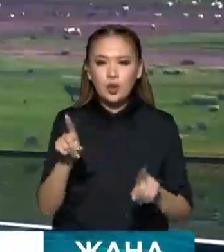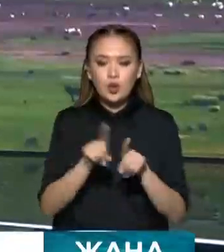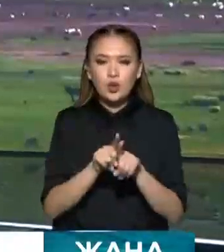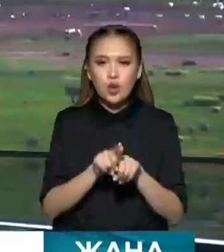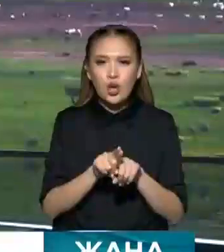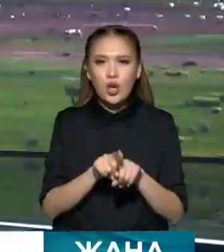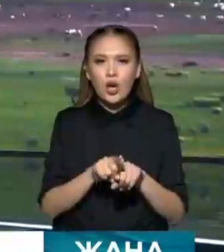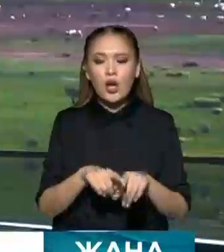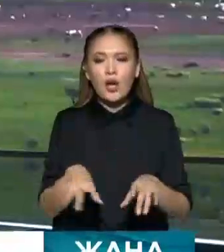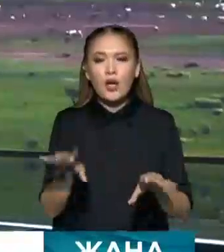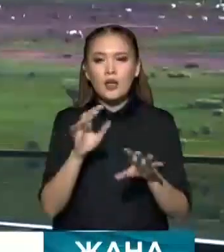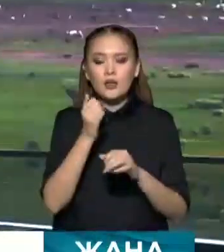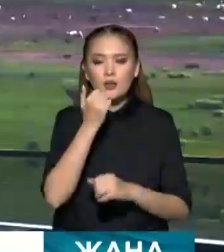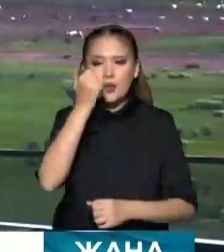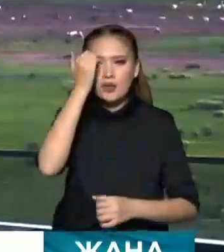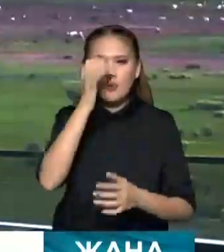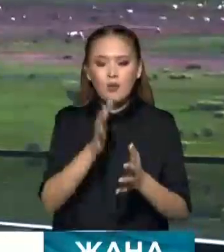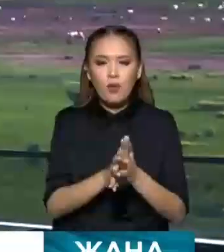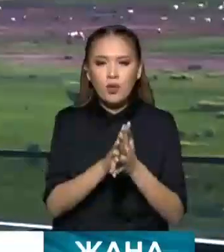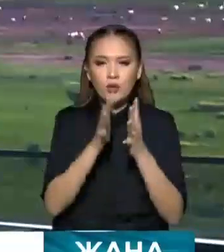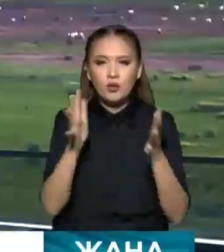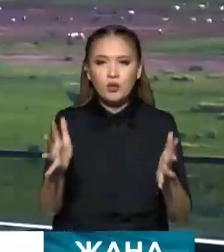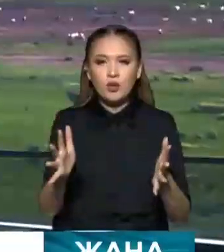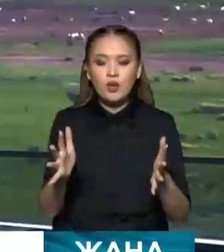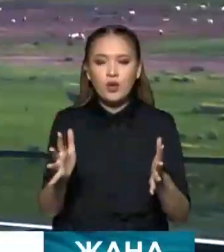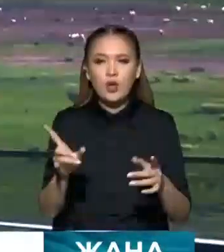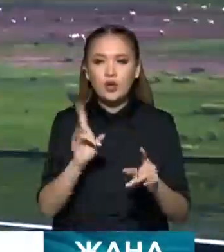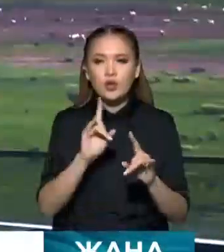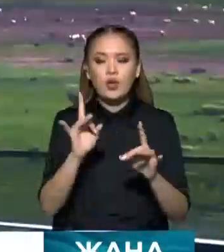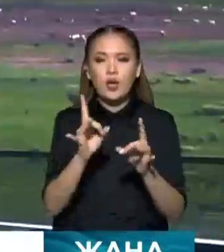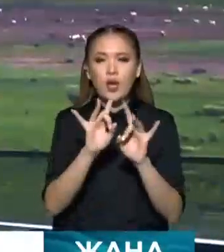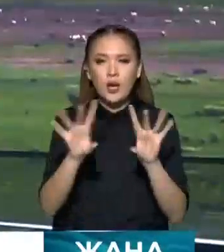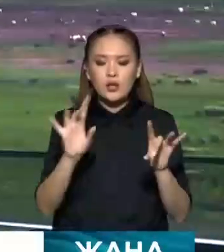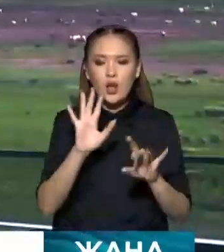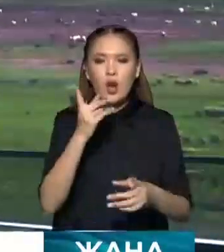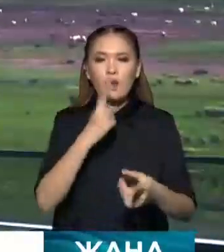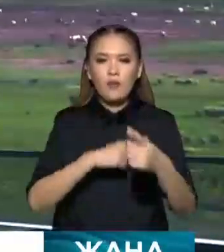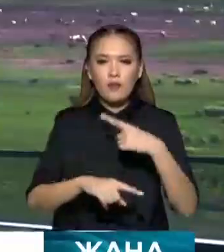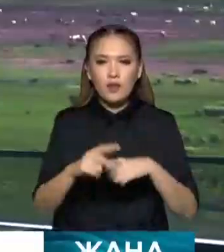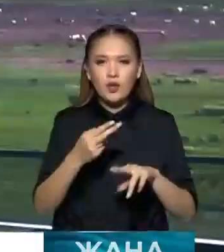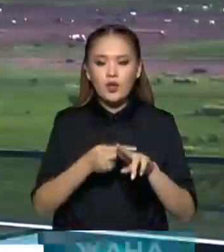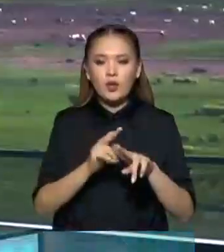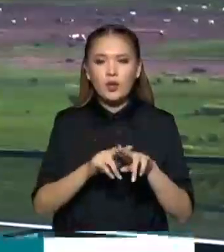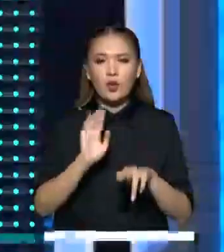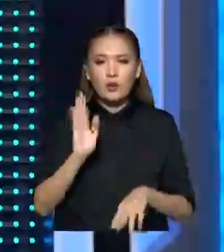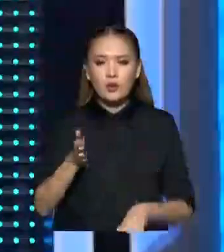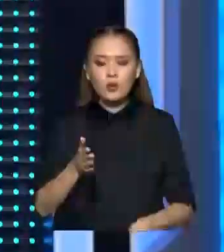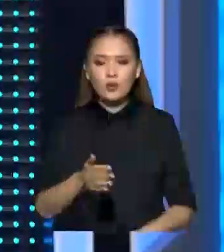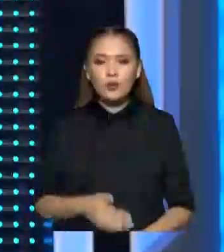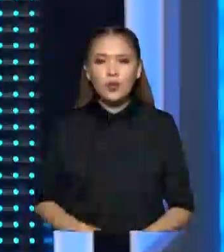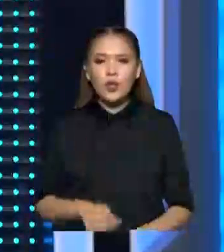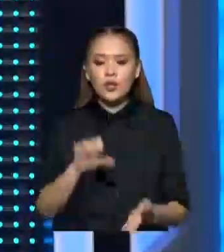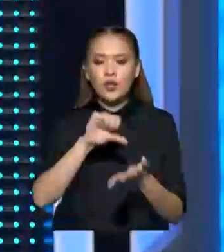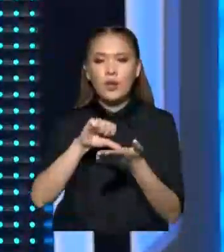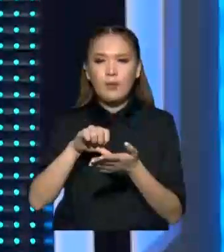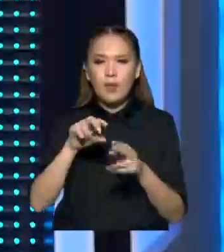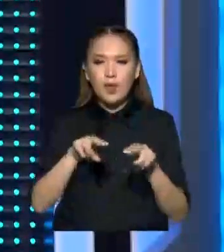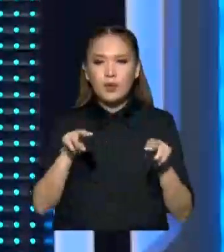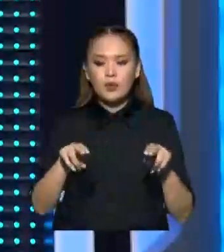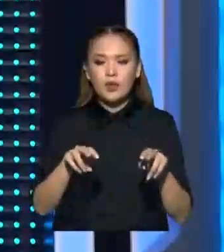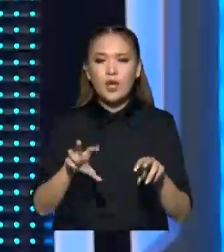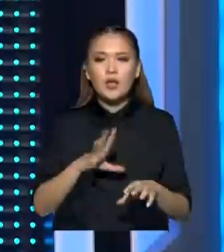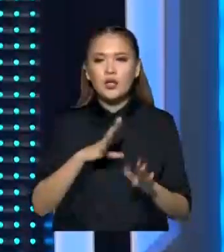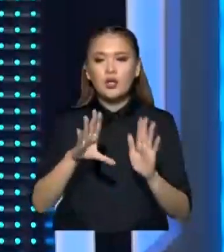түйіндейік. Ерлан Мырза, студиямызға келіп біраз мәселенің бетін қайырдыңыз. Әлі де бұл тақырыпқа ораламыз. Рахмет. Жақсы. Студиямызда болған парламент мәжілісінің